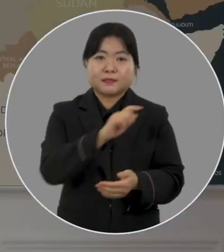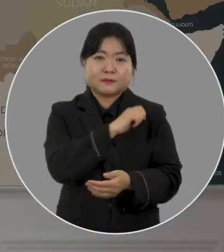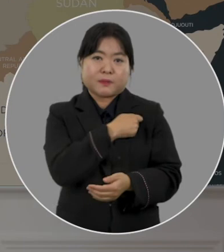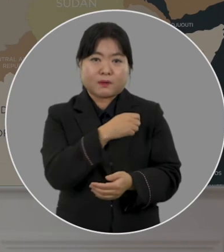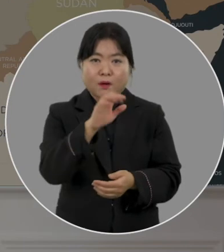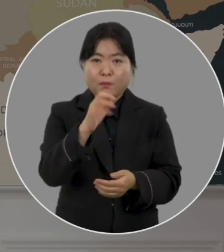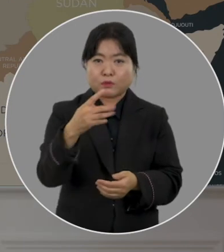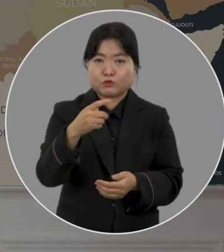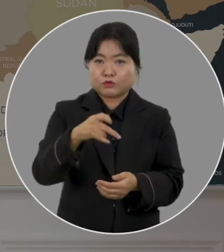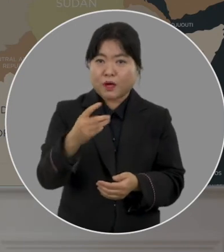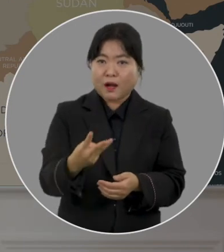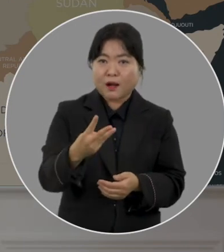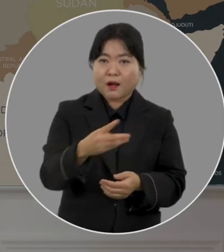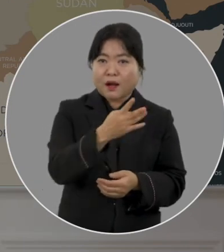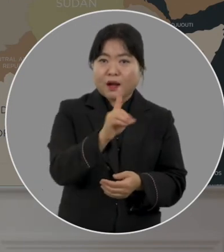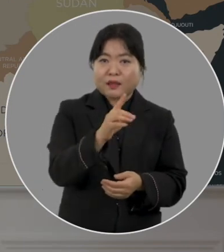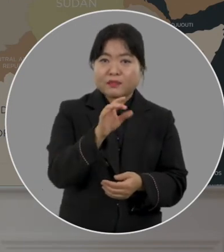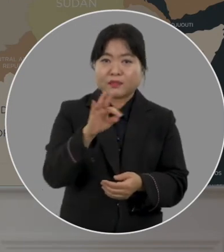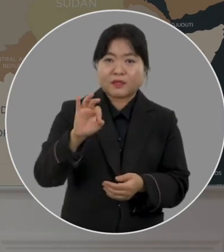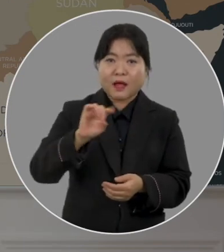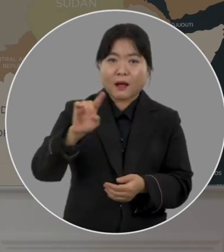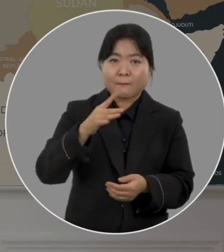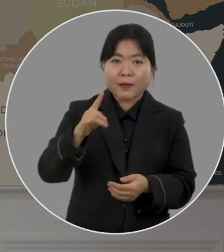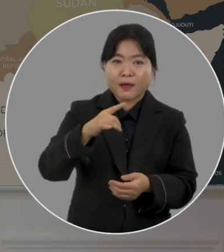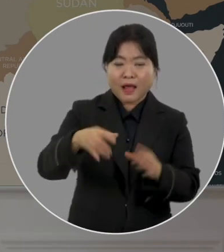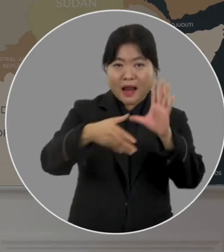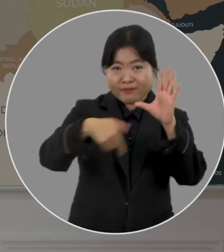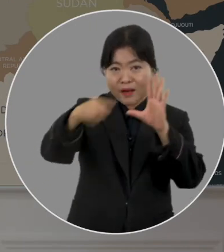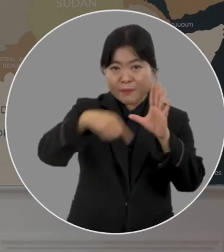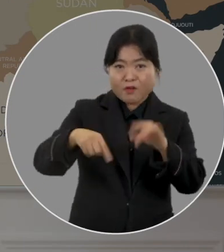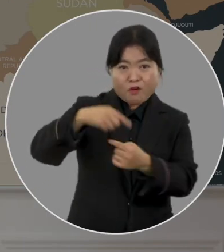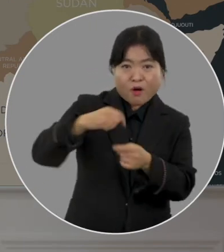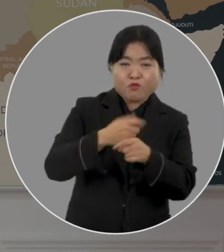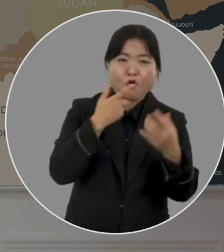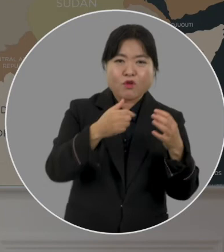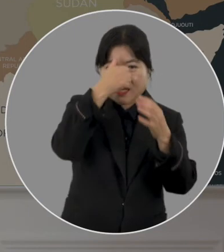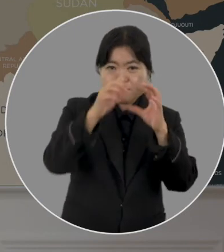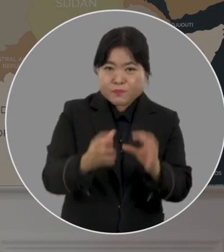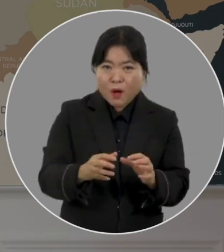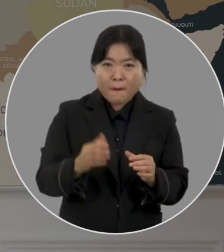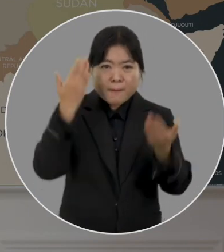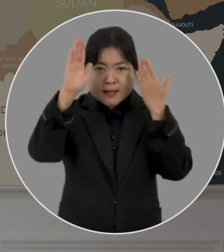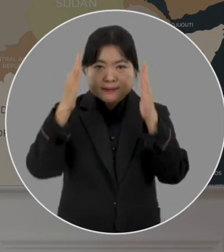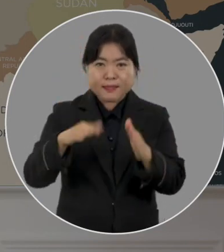스페인과 포르투갈이 라틴 아메리카를 경영하고 영국이 인도로와 말레이시아를 식민